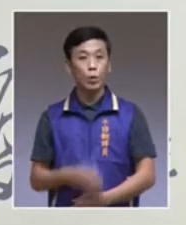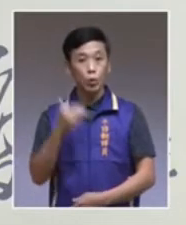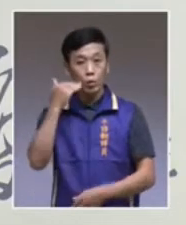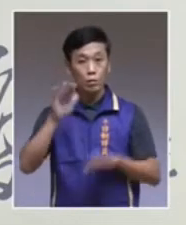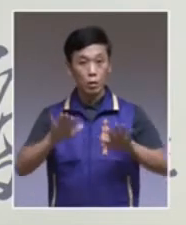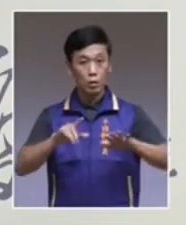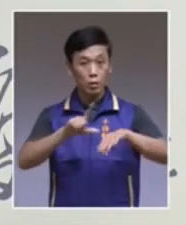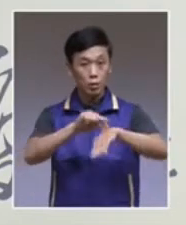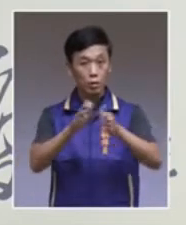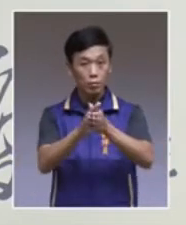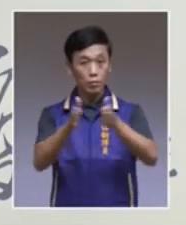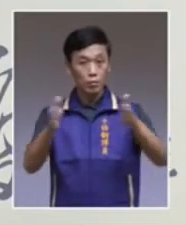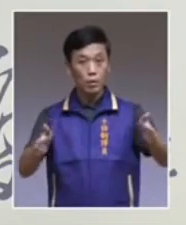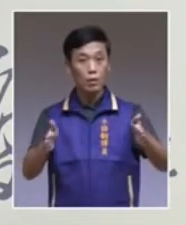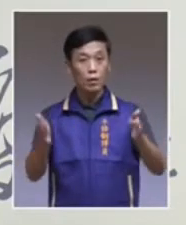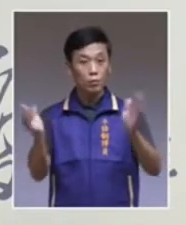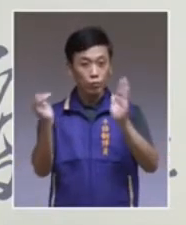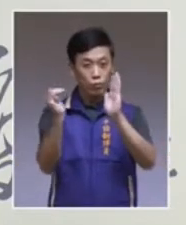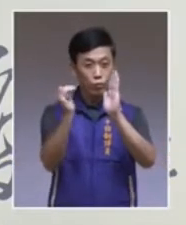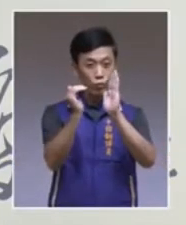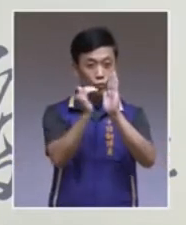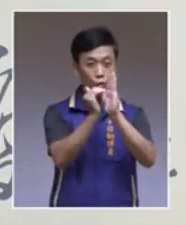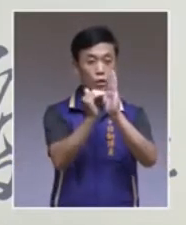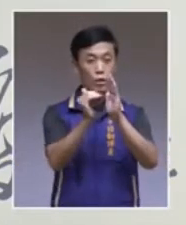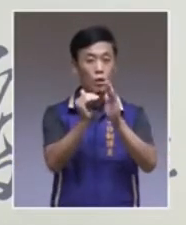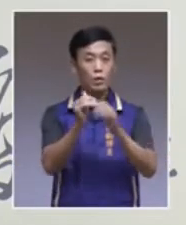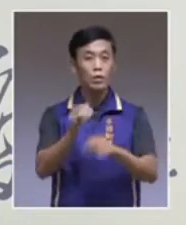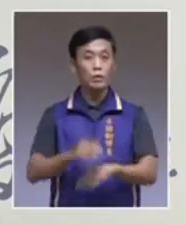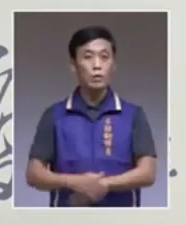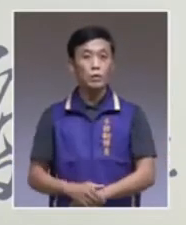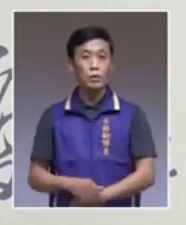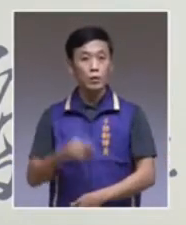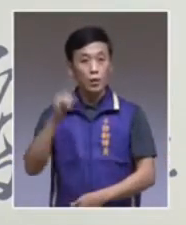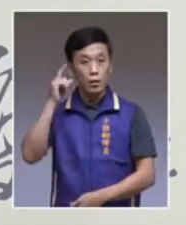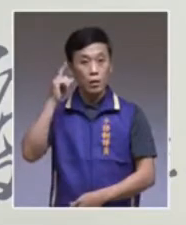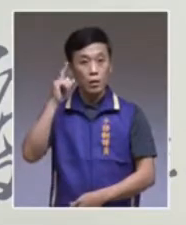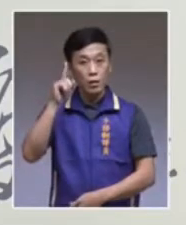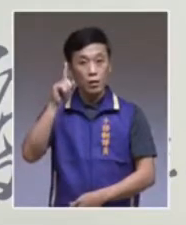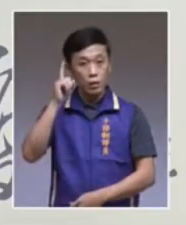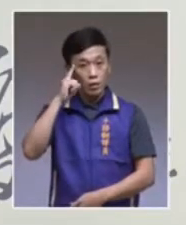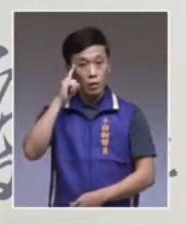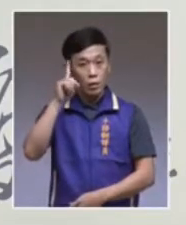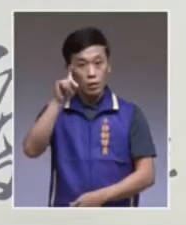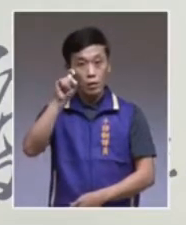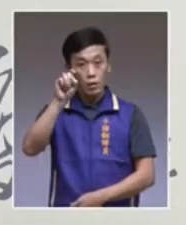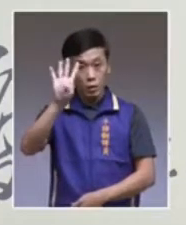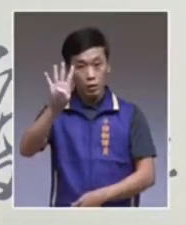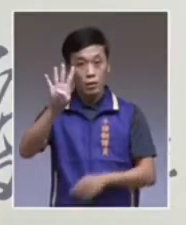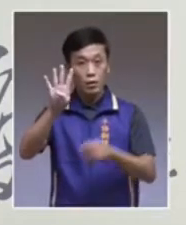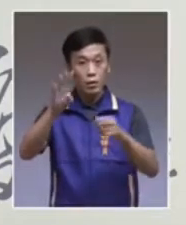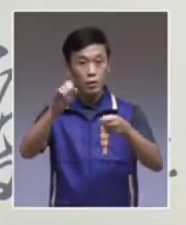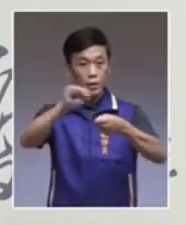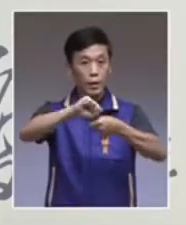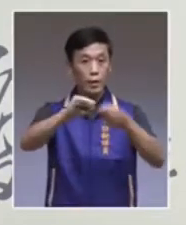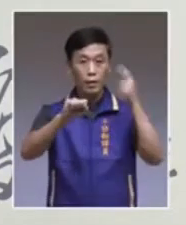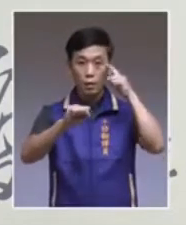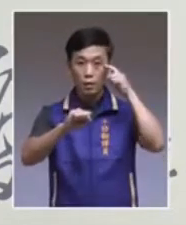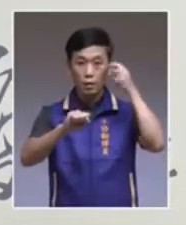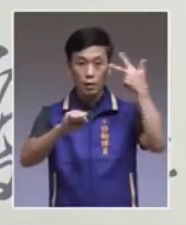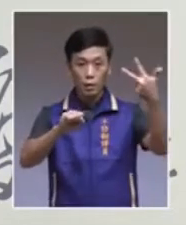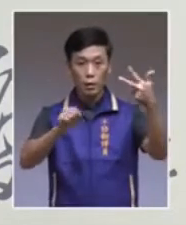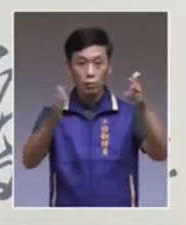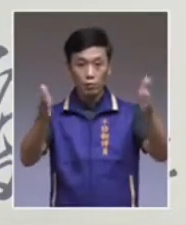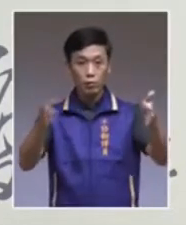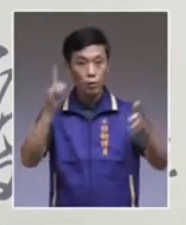段时间尤其在最后我们的14+7大概在21天7天的这个观察期，